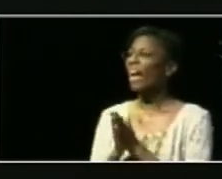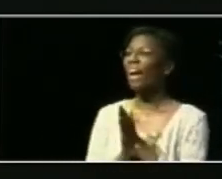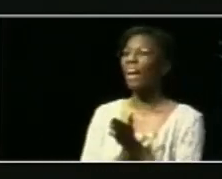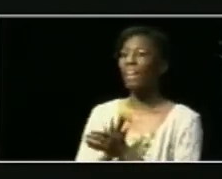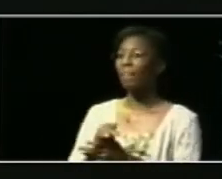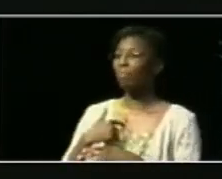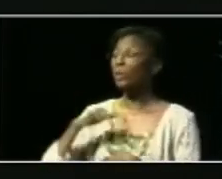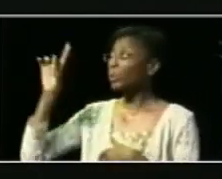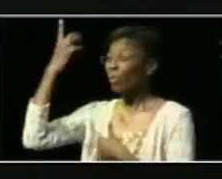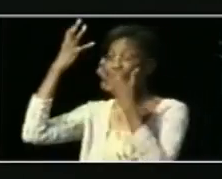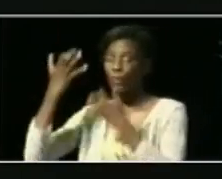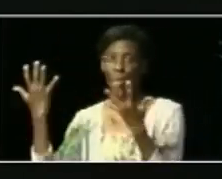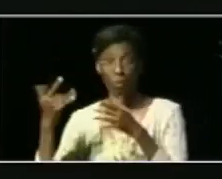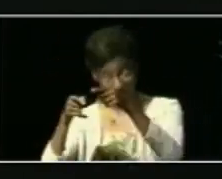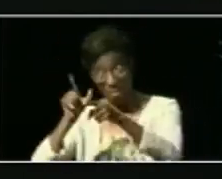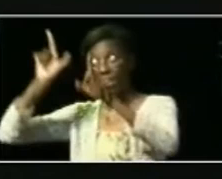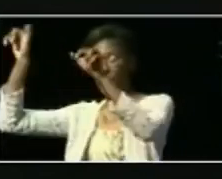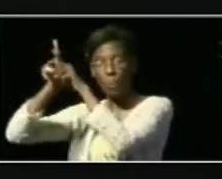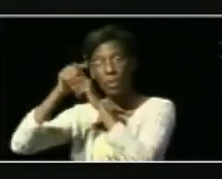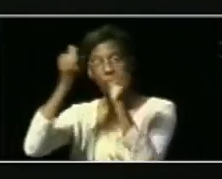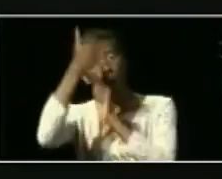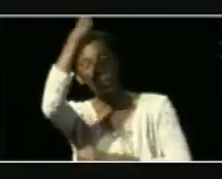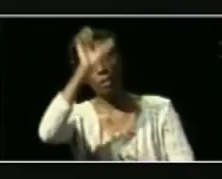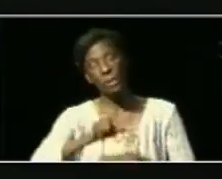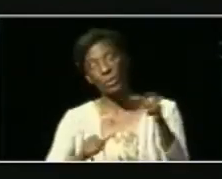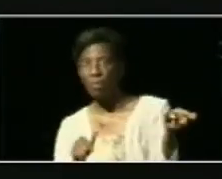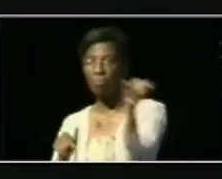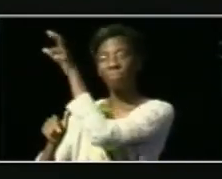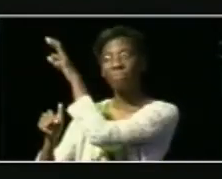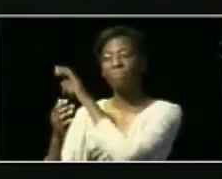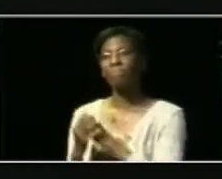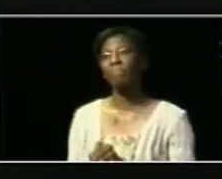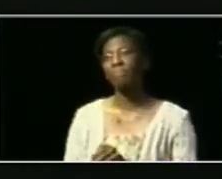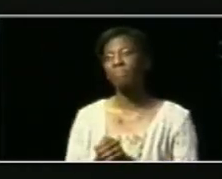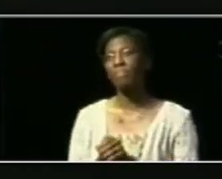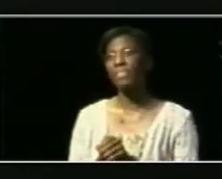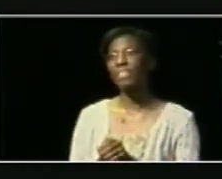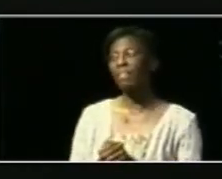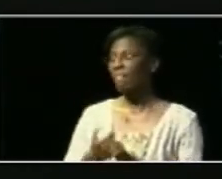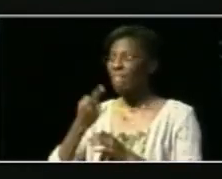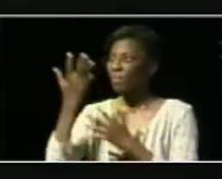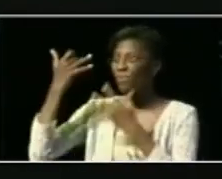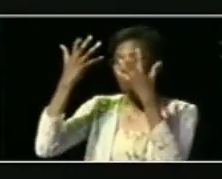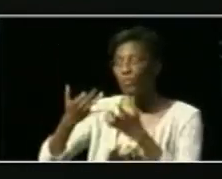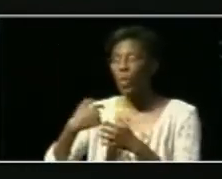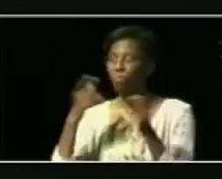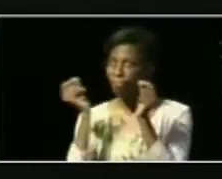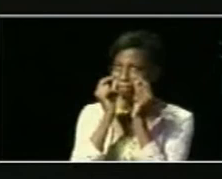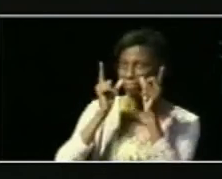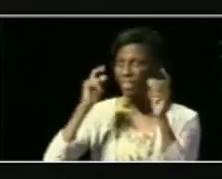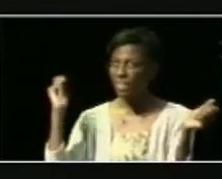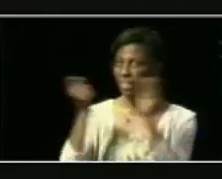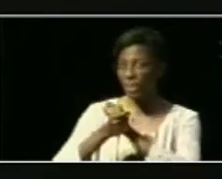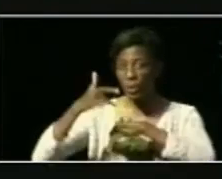Dieu throne. Veut que vous rameniez d'autres à lui. He wants you to go out in revival formation. Il veut que vous connaissiez, expérimentiez